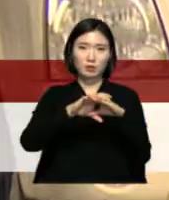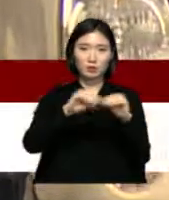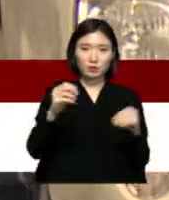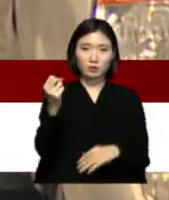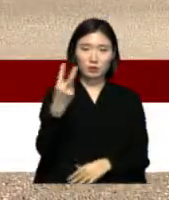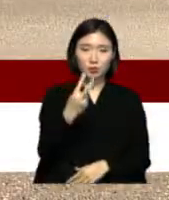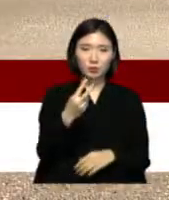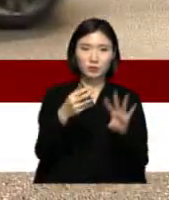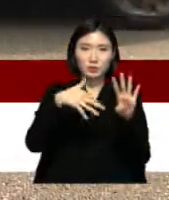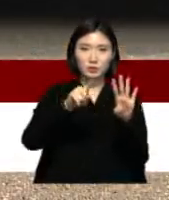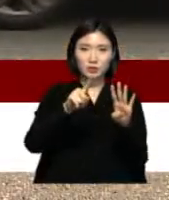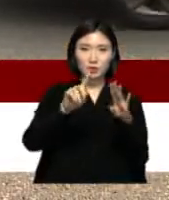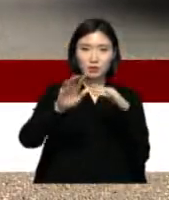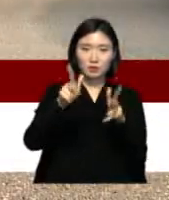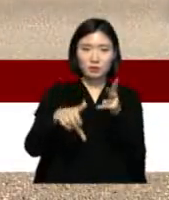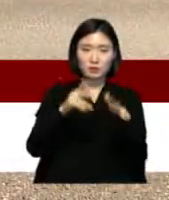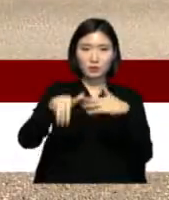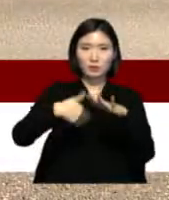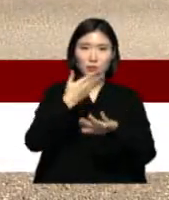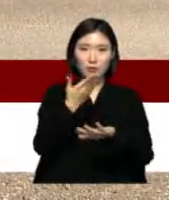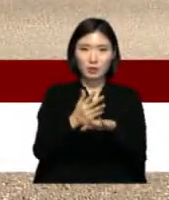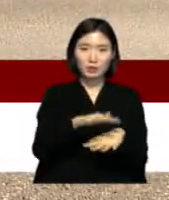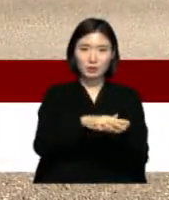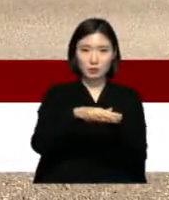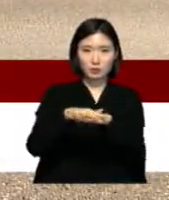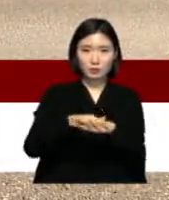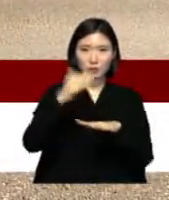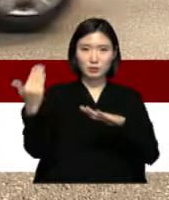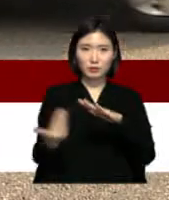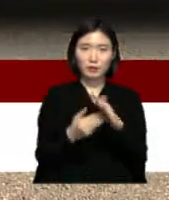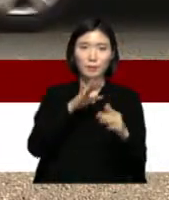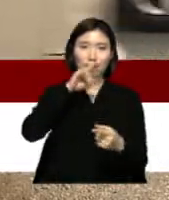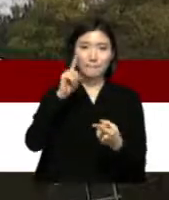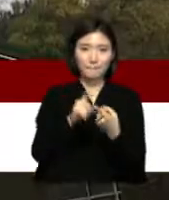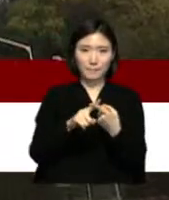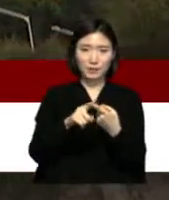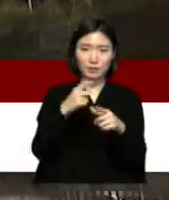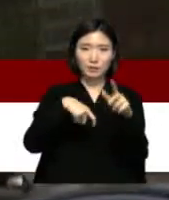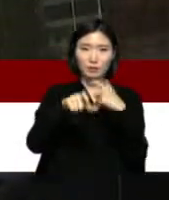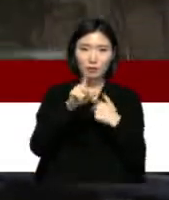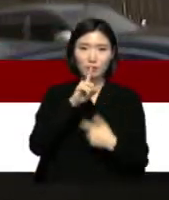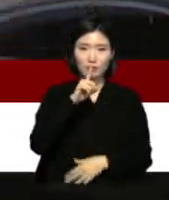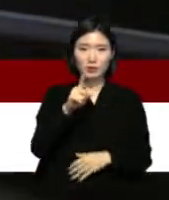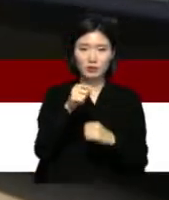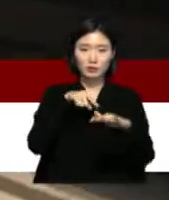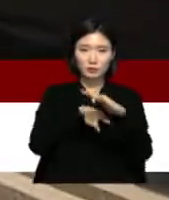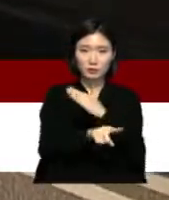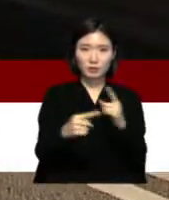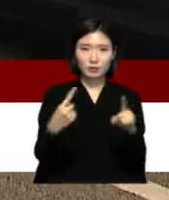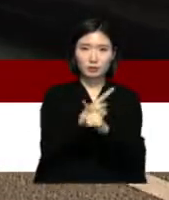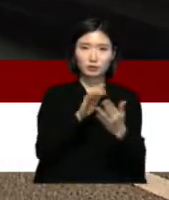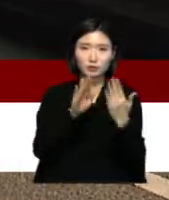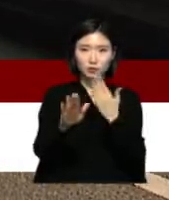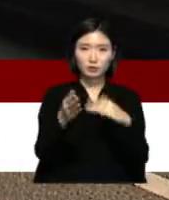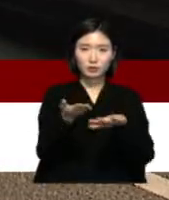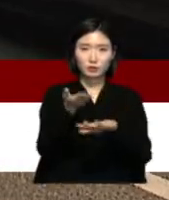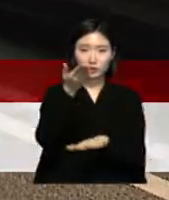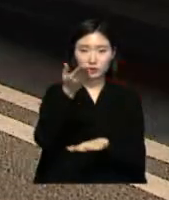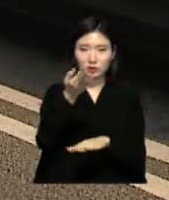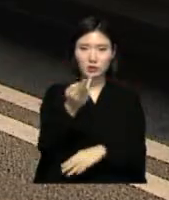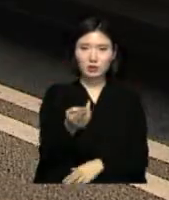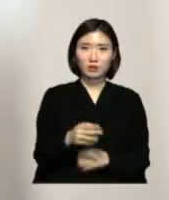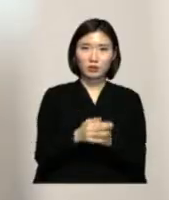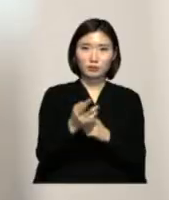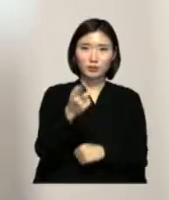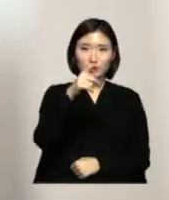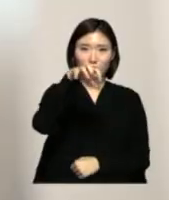여기에 4차 산업혁명에 대비하기 위한 인프라 조성이라는 당위성을 더했습니다. 지하화 이후 지상 유휴 공간을 활용하겠다는